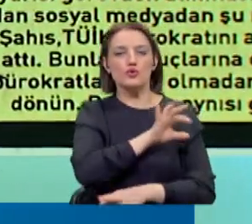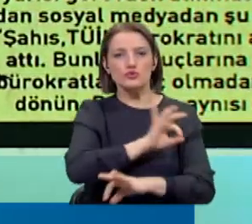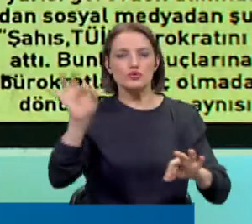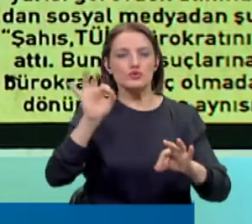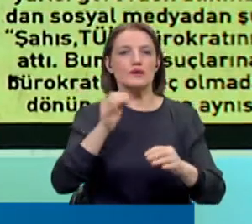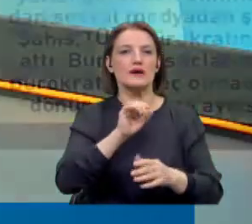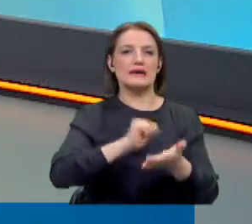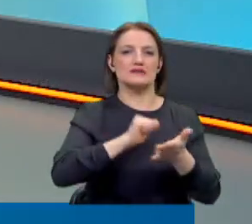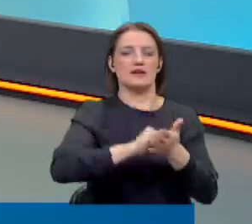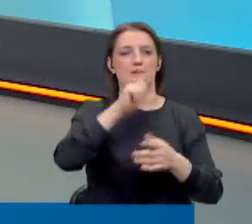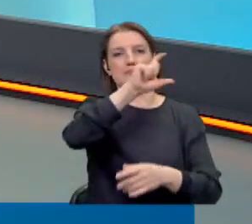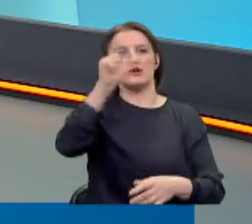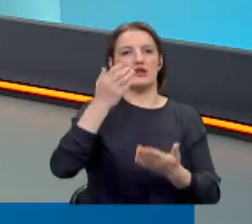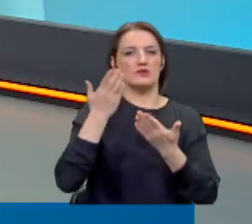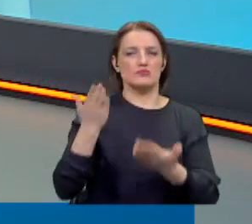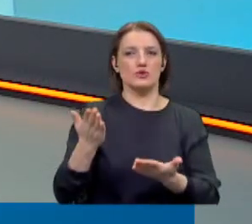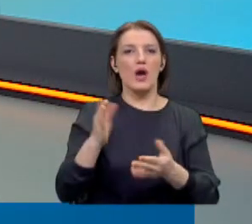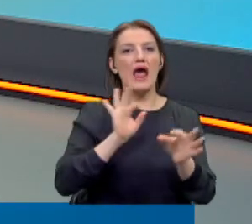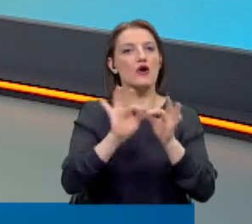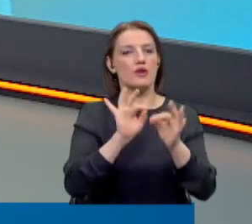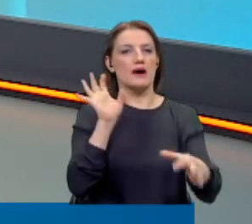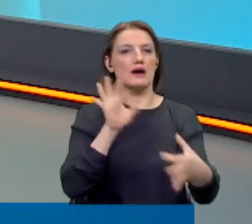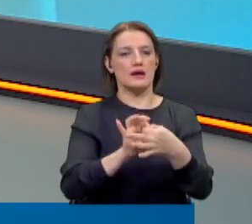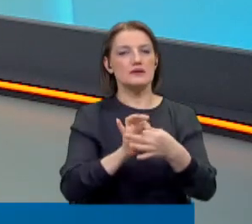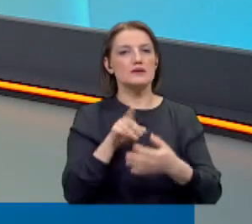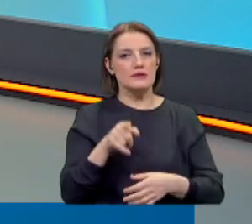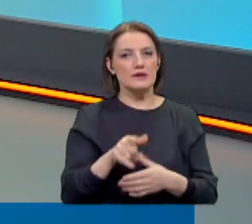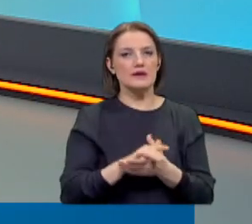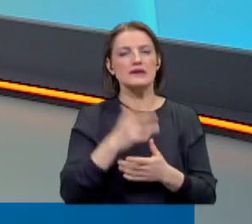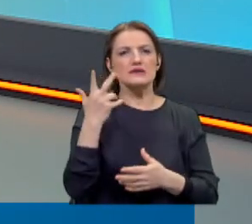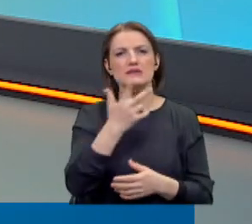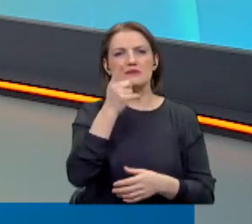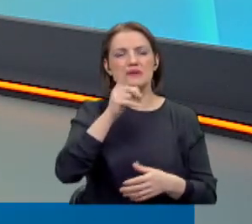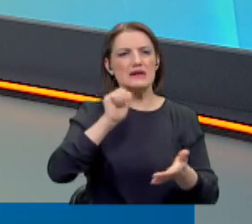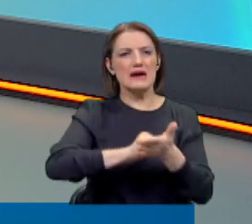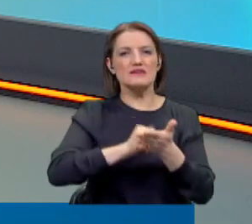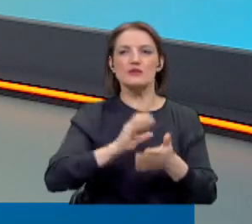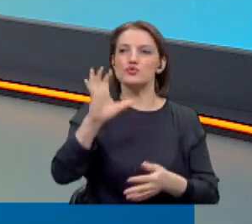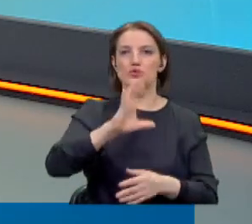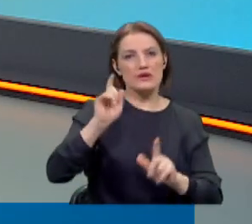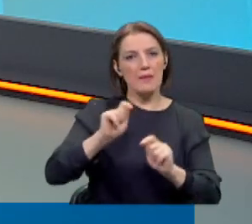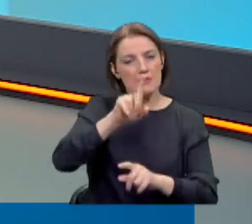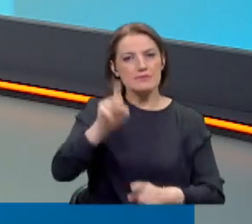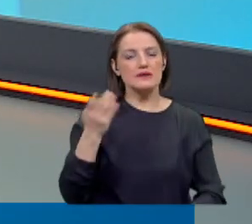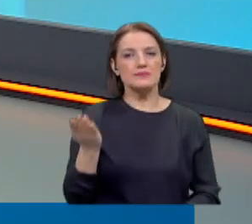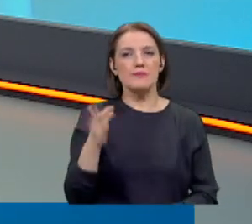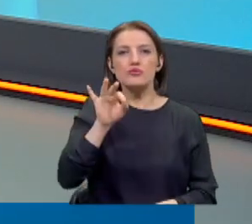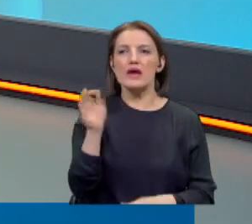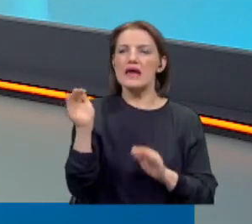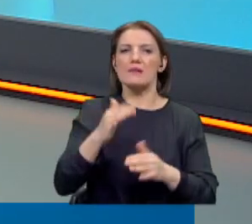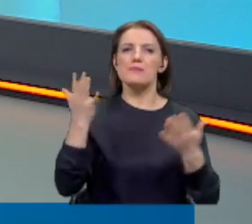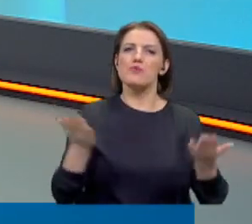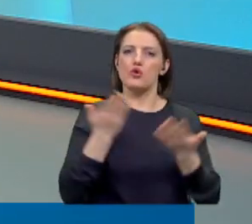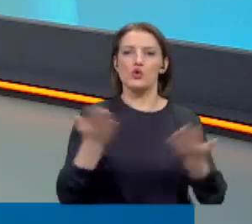gazetesinin manşeti Bu bir diğer manşeti ekonomiye dair döndüğümüzde şöyle hızlı bir gazete turu yapalım mı İrfan buraya gelmeden önce